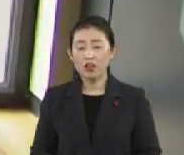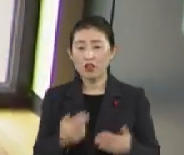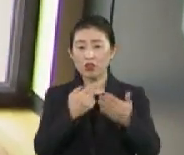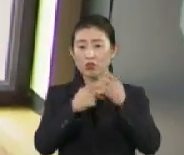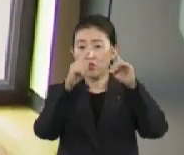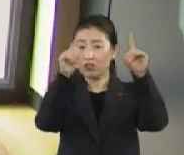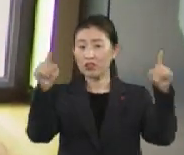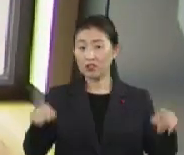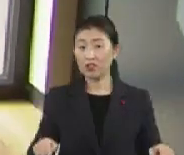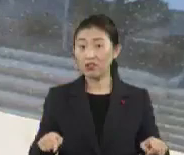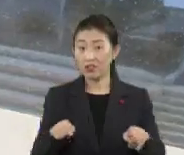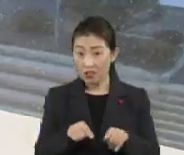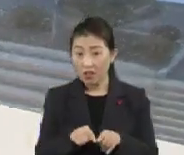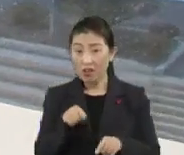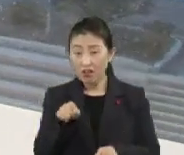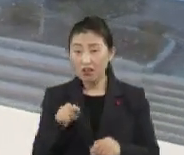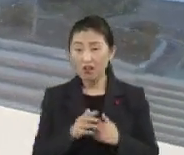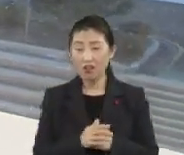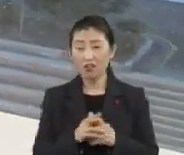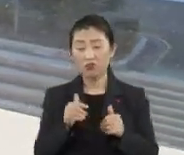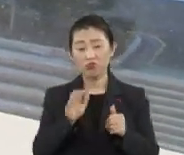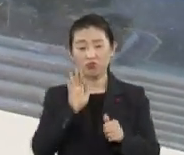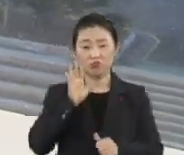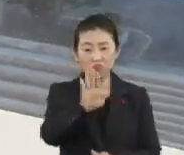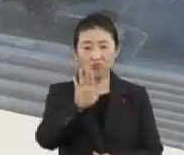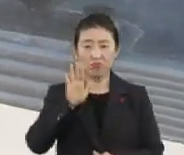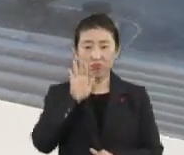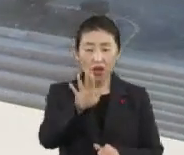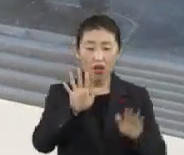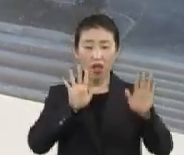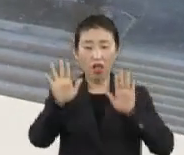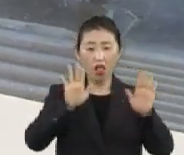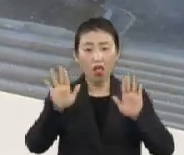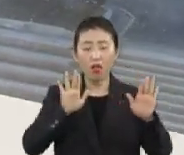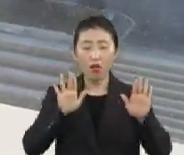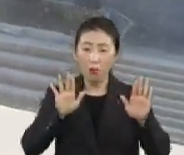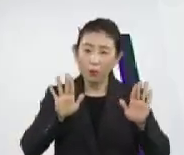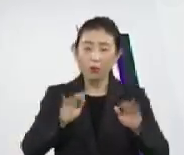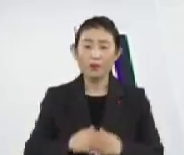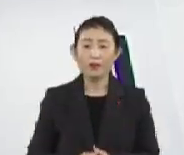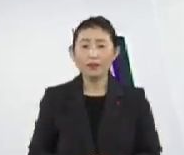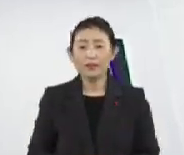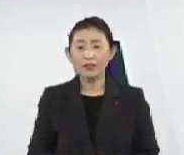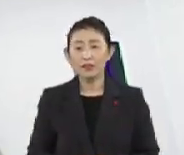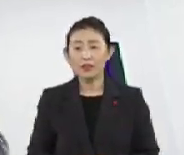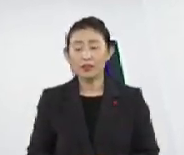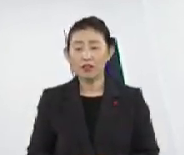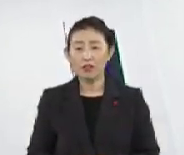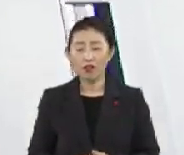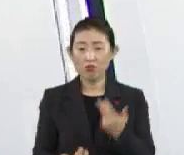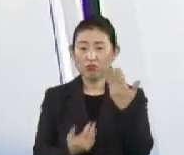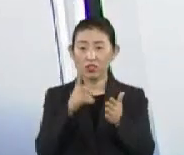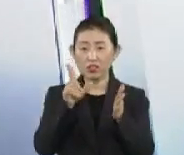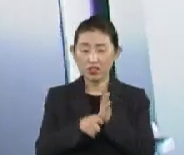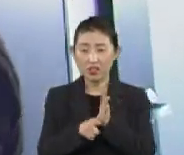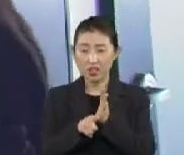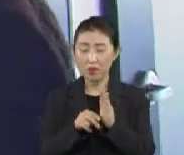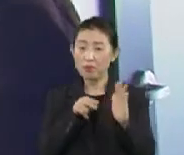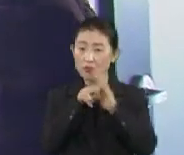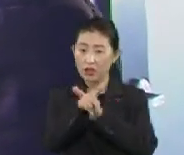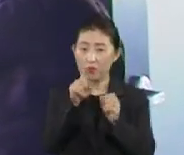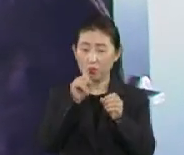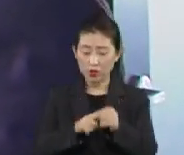통유리창이 설치된 초등학교 교실. 성인 남성이 힘을 주자 유리창이 크게 흔들립니다. 화재 발생 시 피난용으로